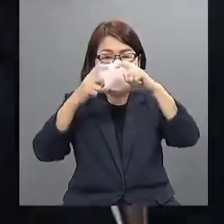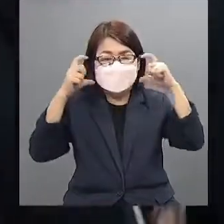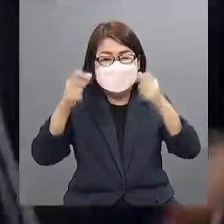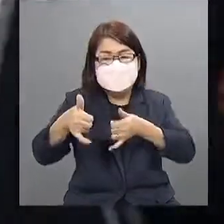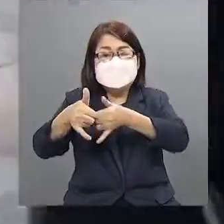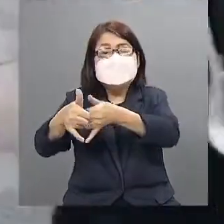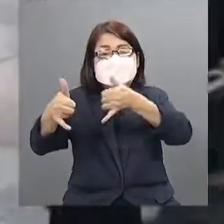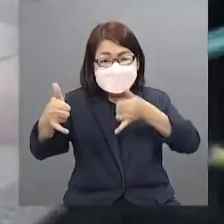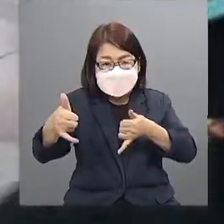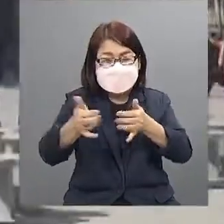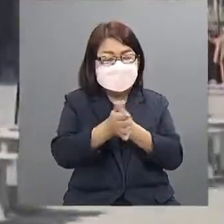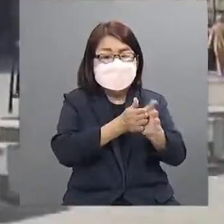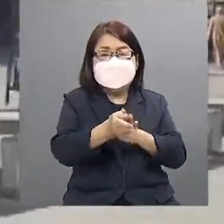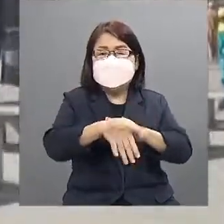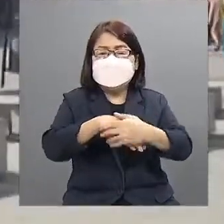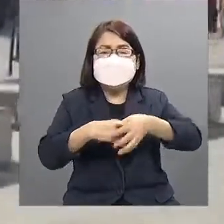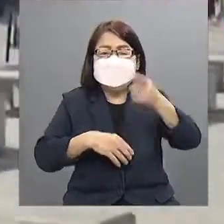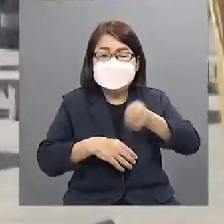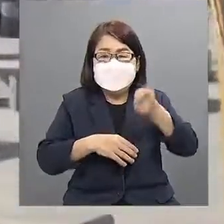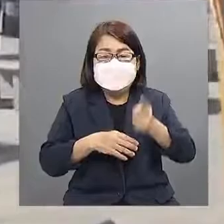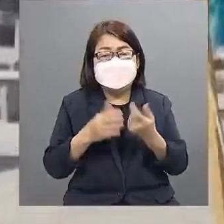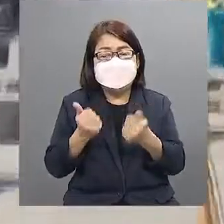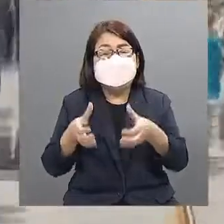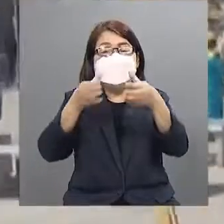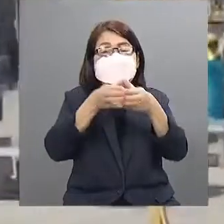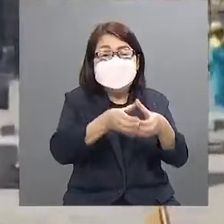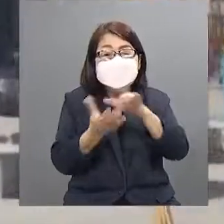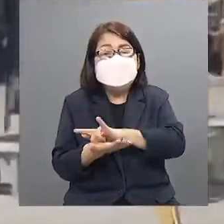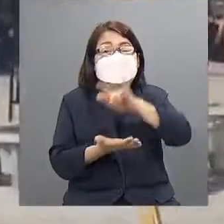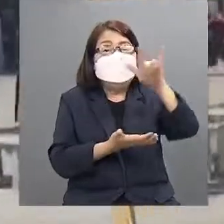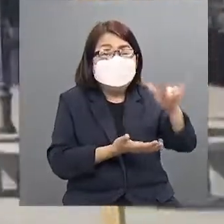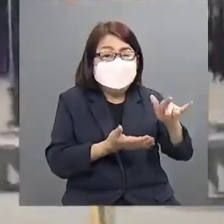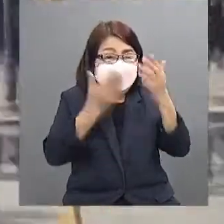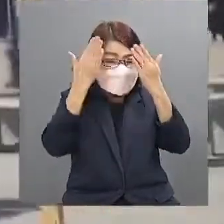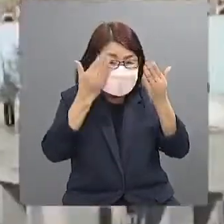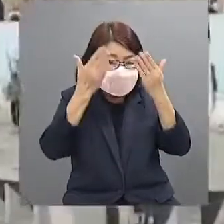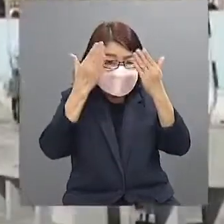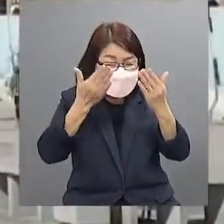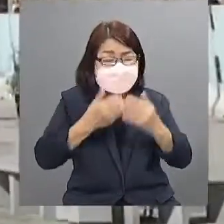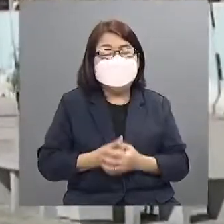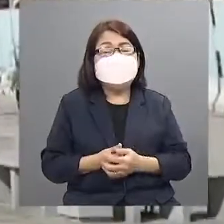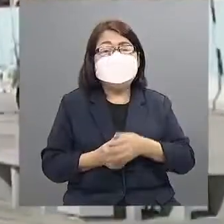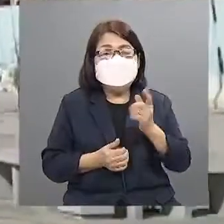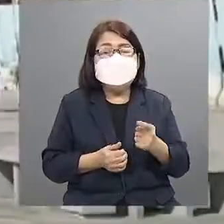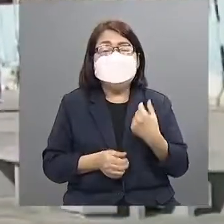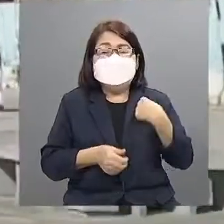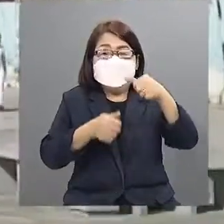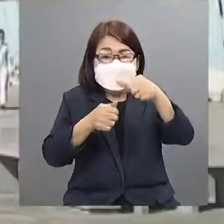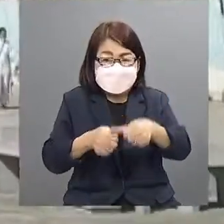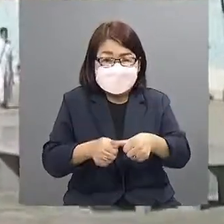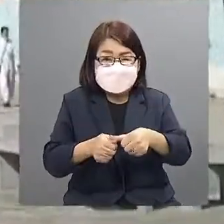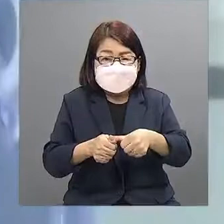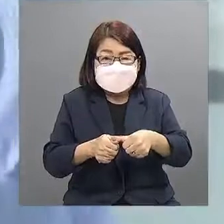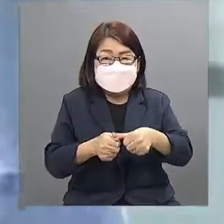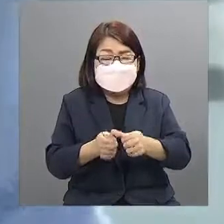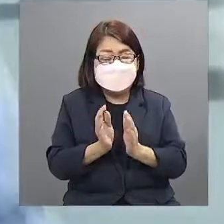มอการเดินทางมาประกอบพิธีอุมเราะห์ครั้งนี้มีกำหนดการปฏิบัติศาสนกิจและศึกษาประวัติศาสตร์ในน